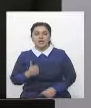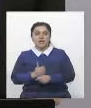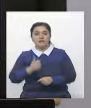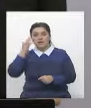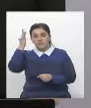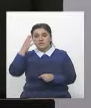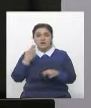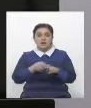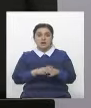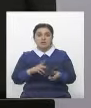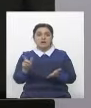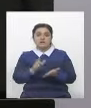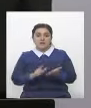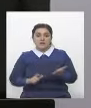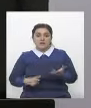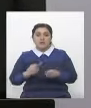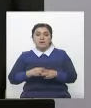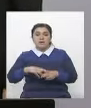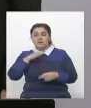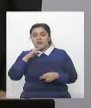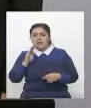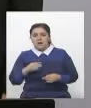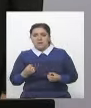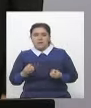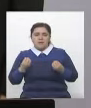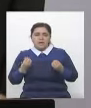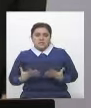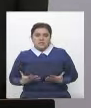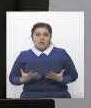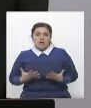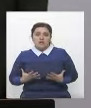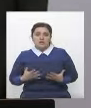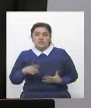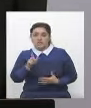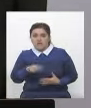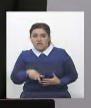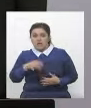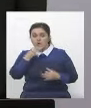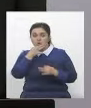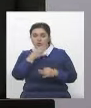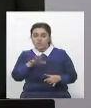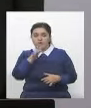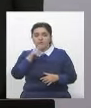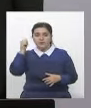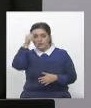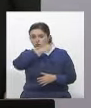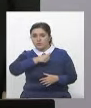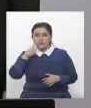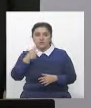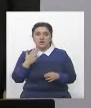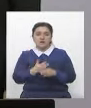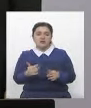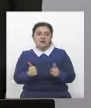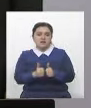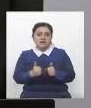Главная мысль этого стихотворения достаточно проста. Человека в любое время года